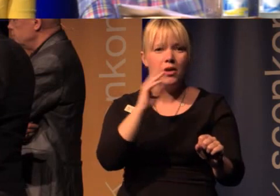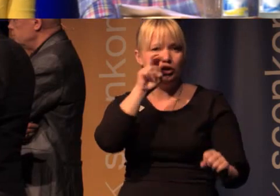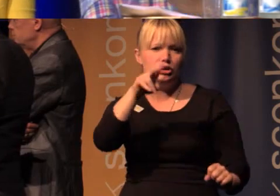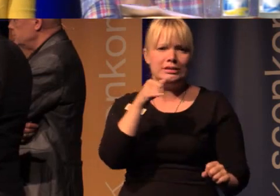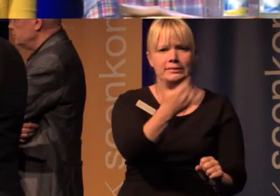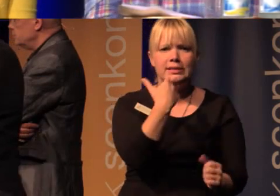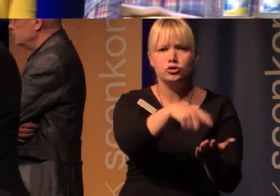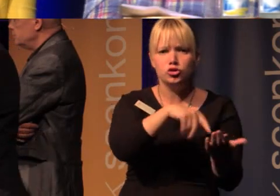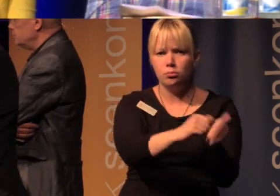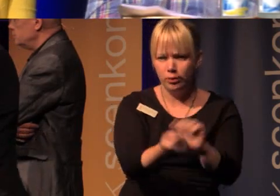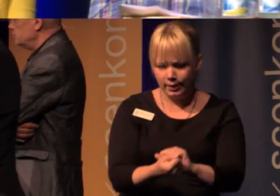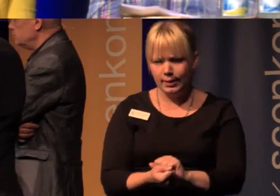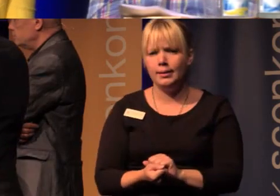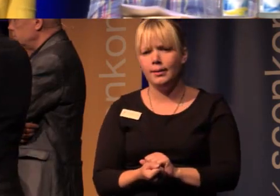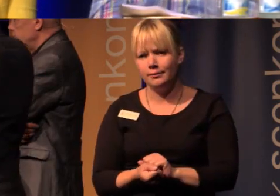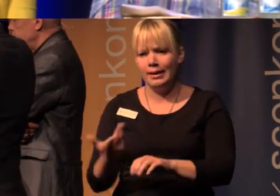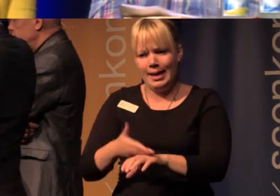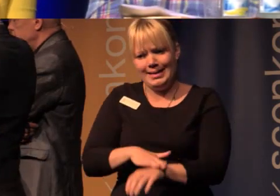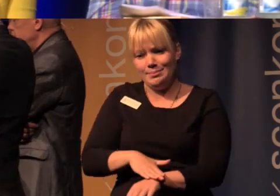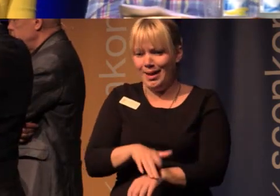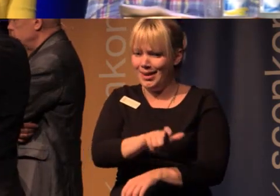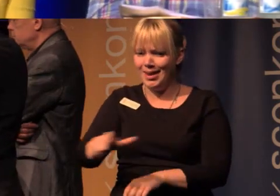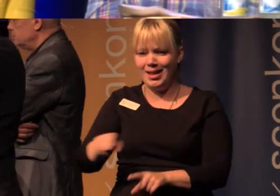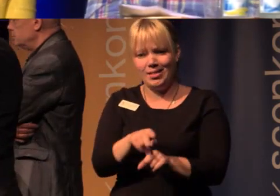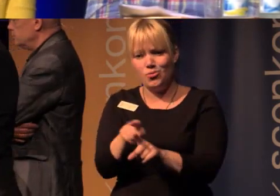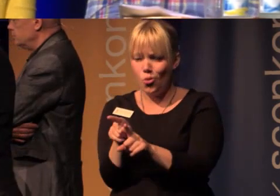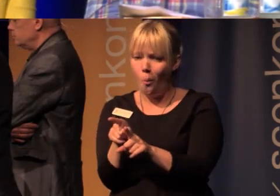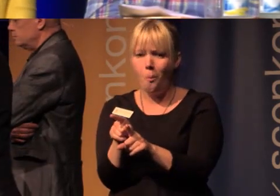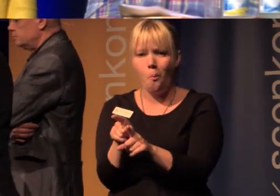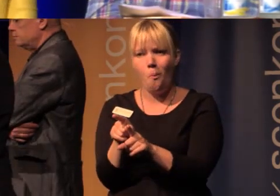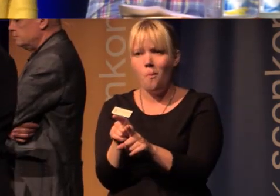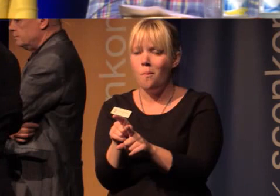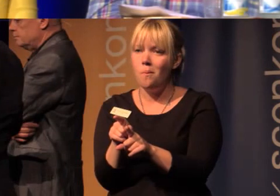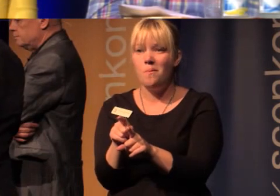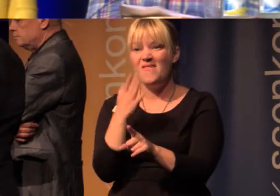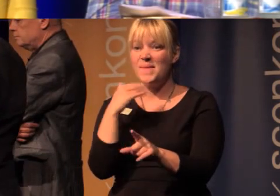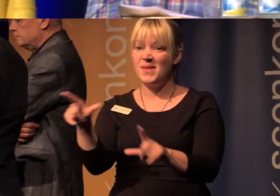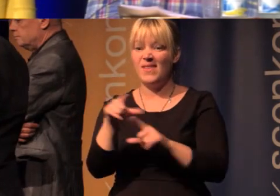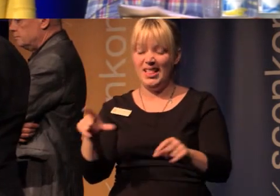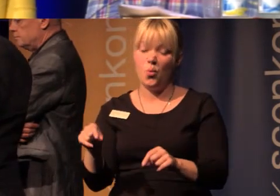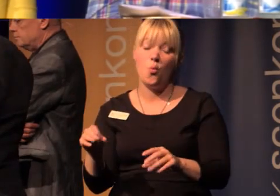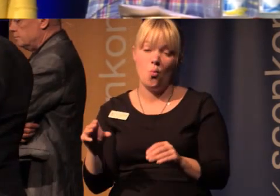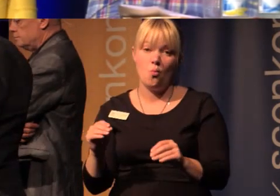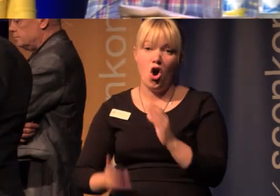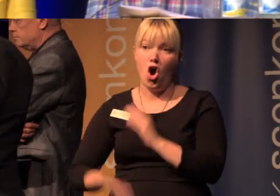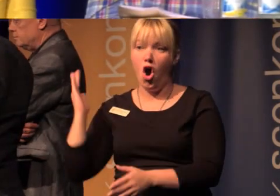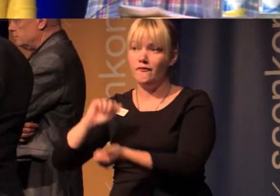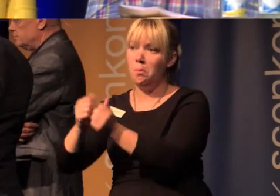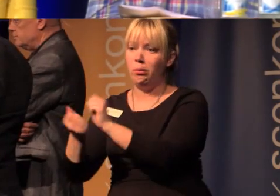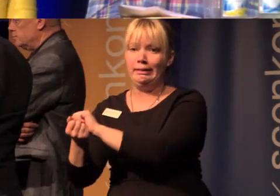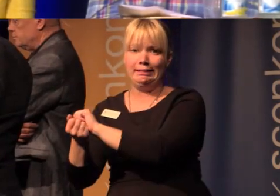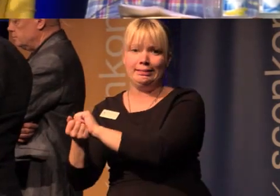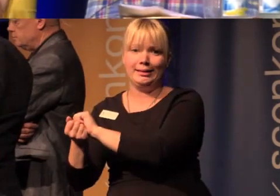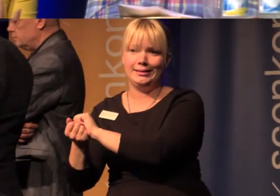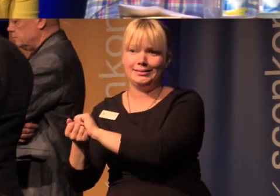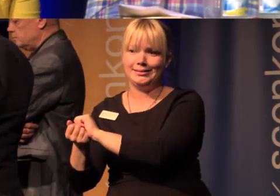utvärdera kulturen så kommer de här experterna att liksom, på något sätt utnämnas utifrån en politisk preferens.